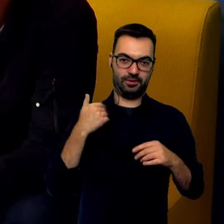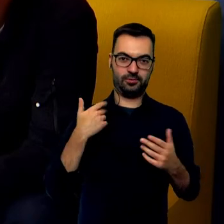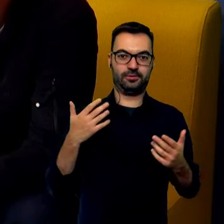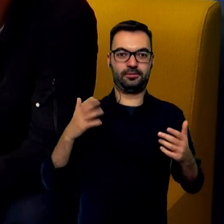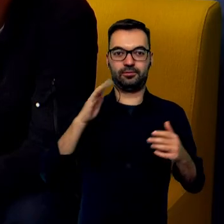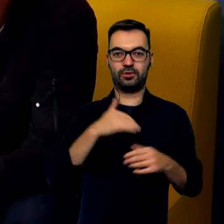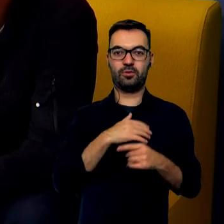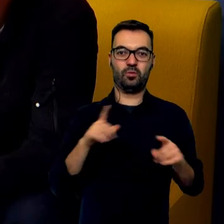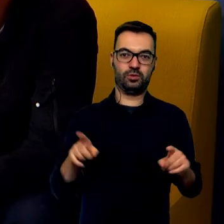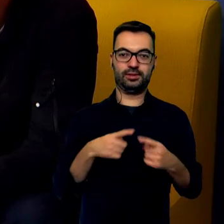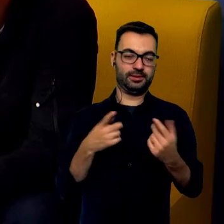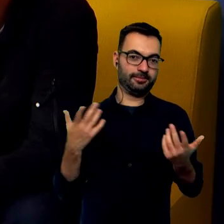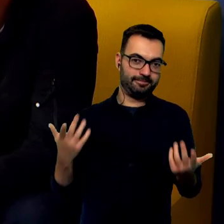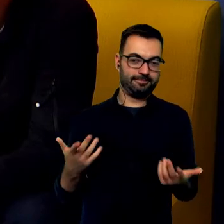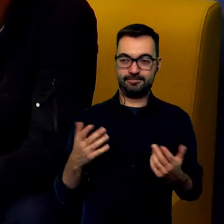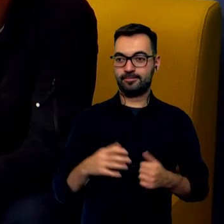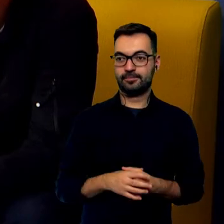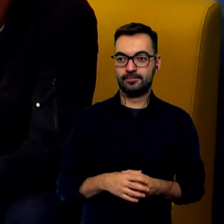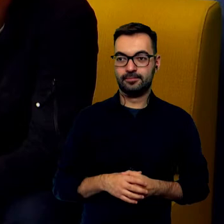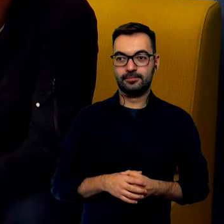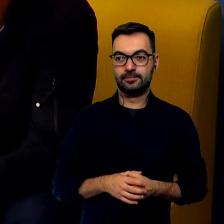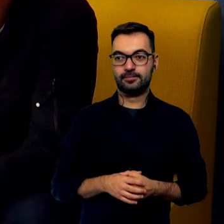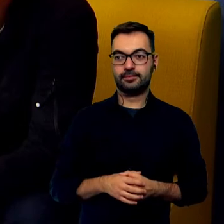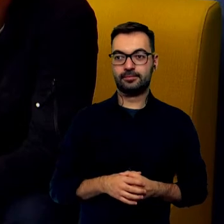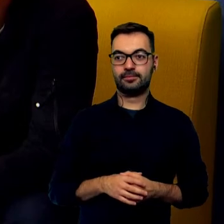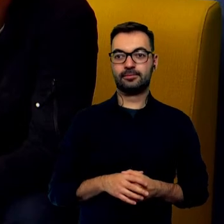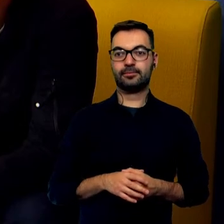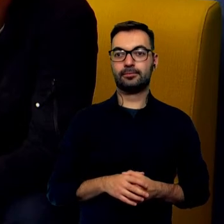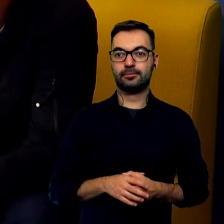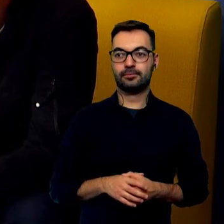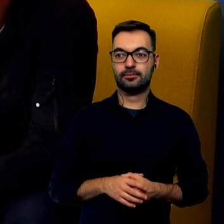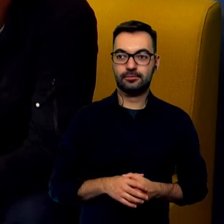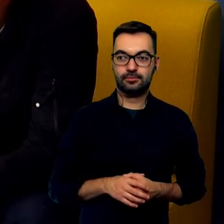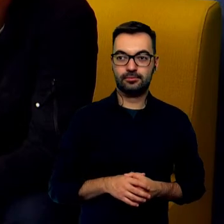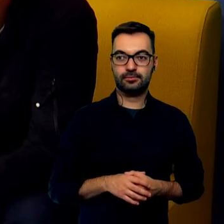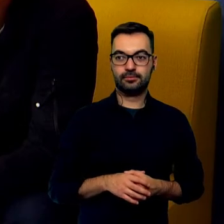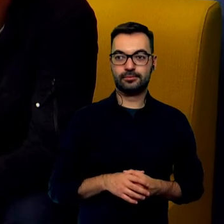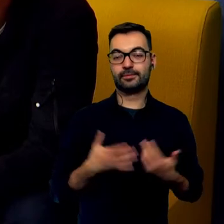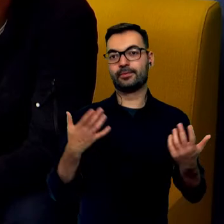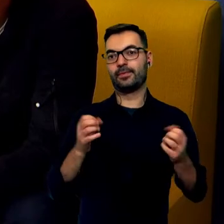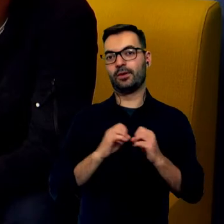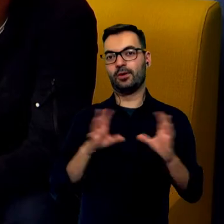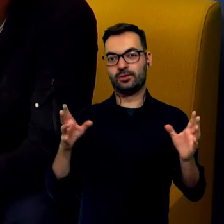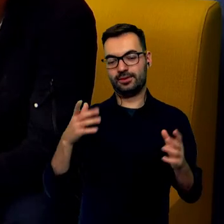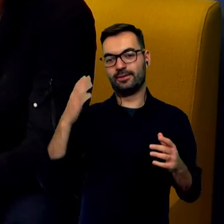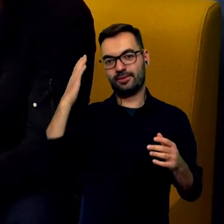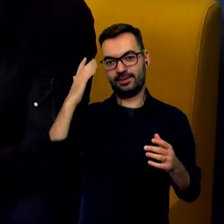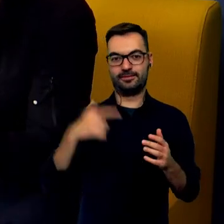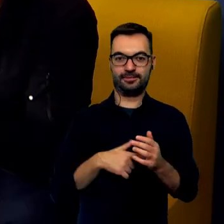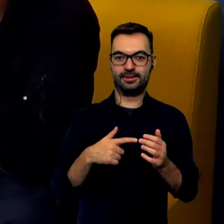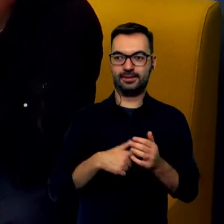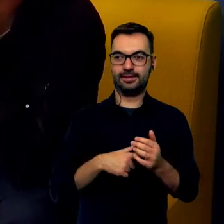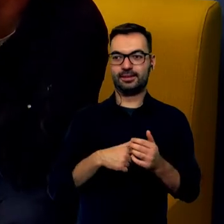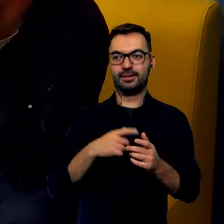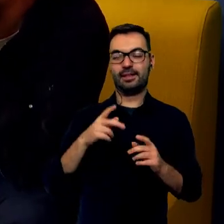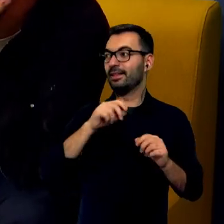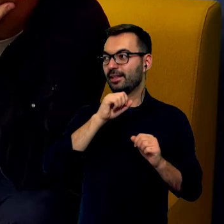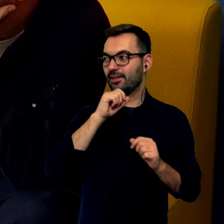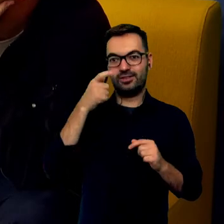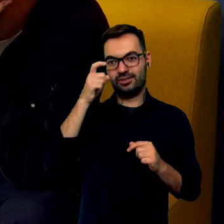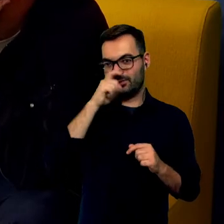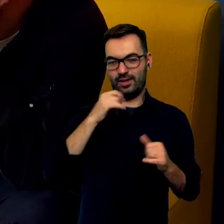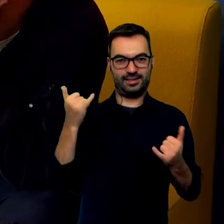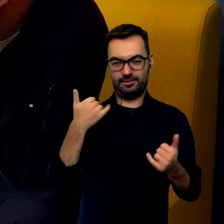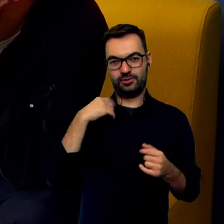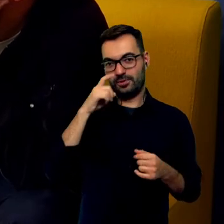akceptowalnego w szkołach muzycznych. No i, I oczywiście wiemy, że dzisiaj, znaczy nigdy to nie było